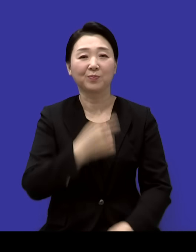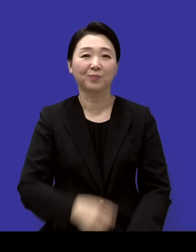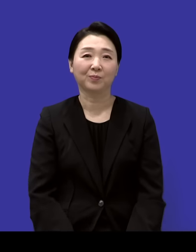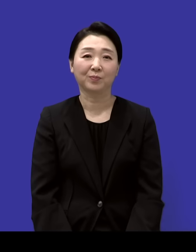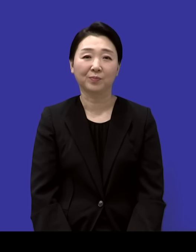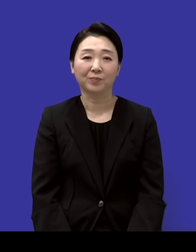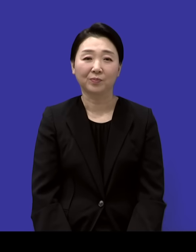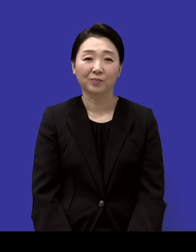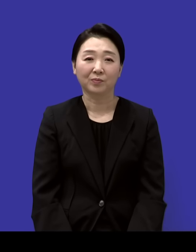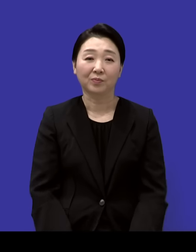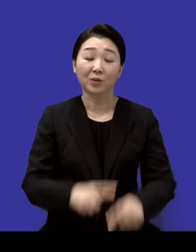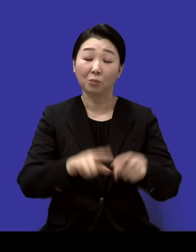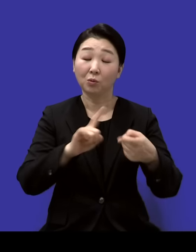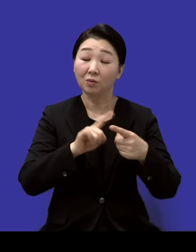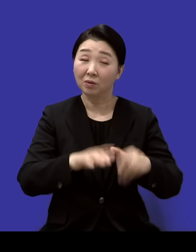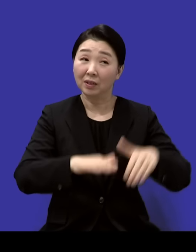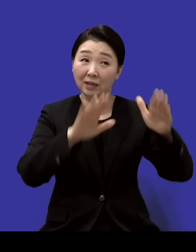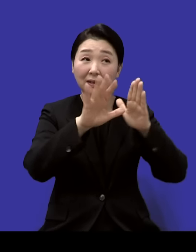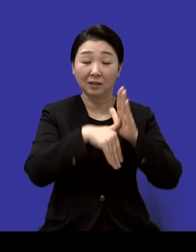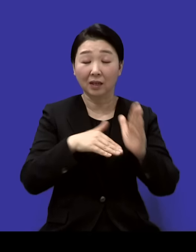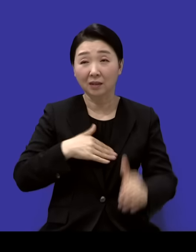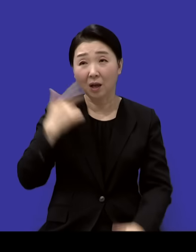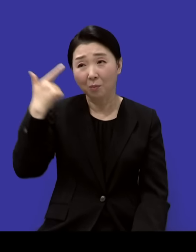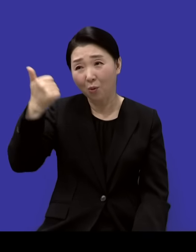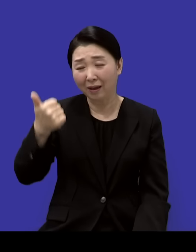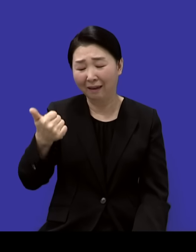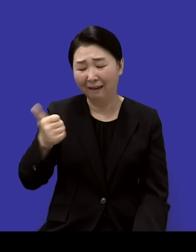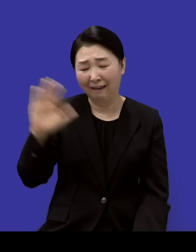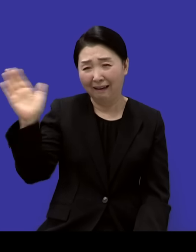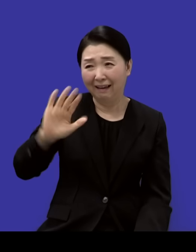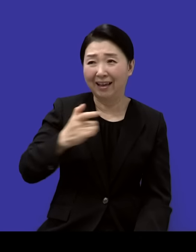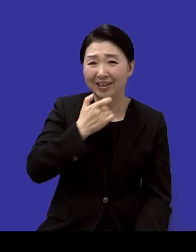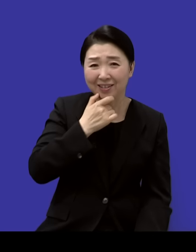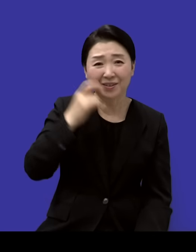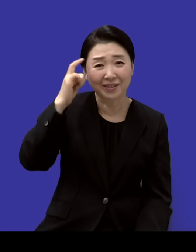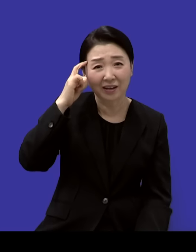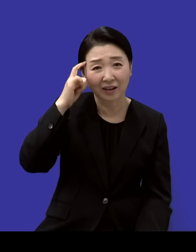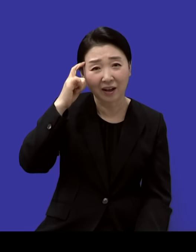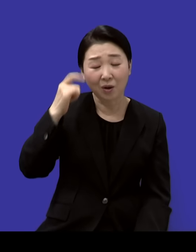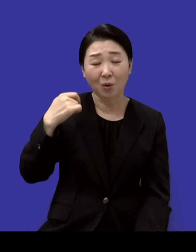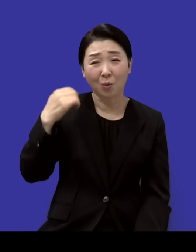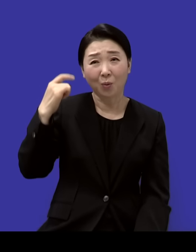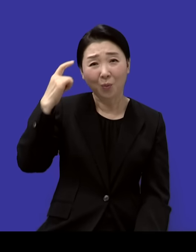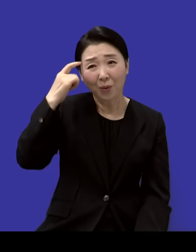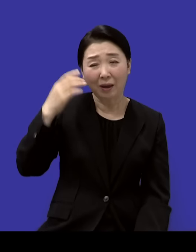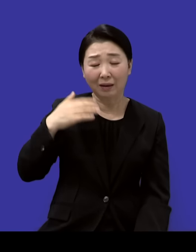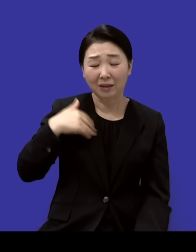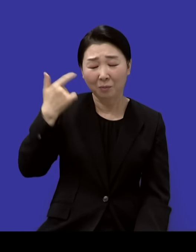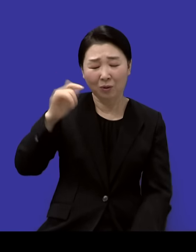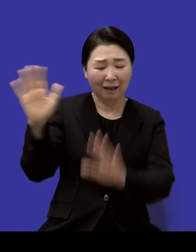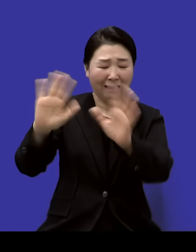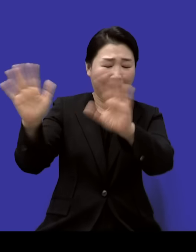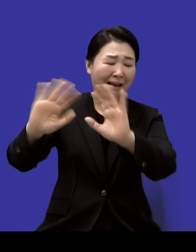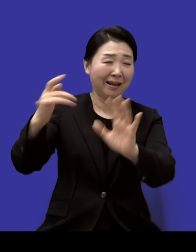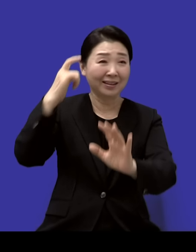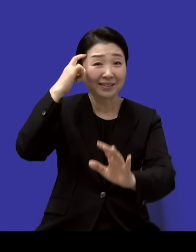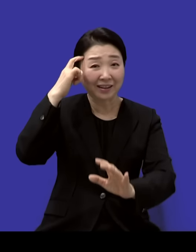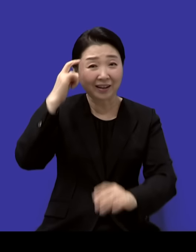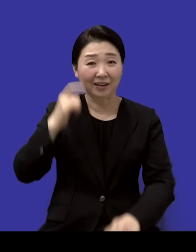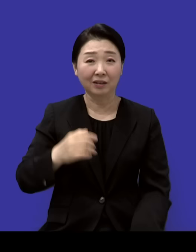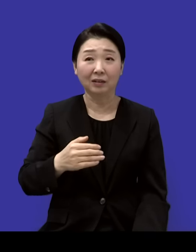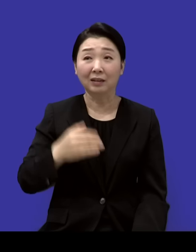그렇게 잘하면 이제 나는 목회자가 안 돼야겠다라고 생각을 하는데 저처럼 예, 다시는 나는 그 근처도 안 가리라 이런 생각할 수 있는데 목회자가 되셨네요. 왜 그